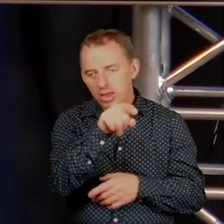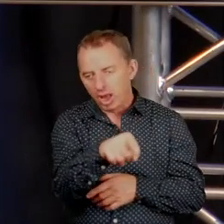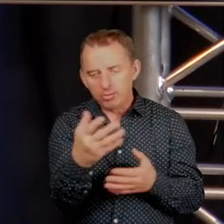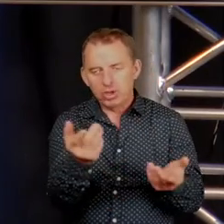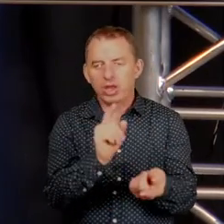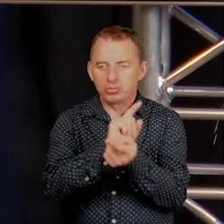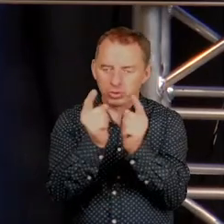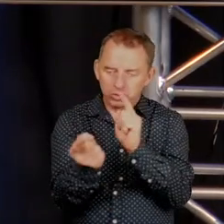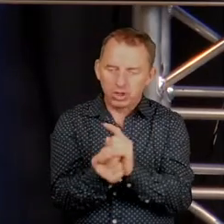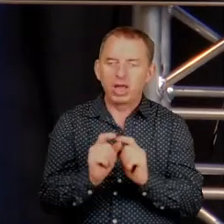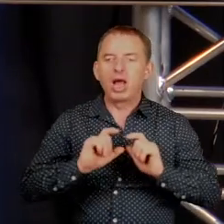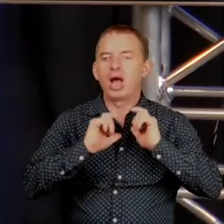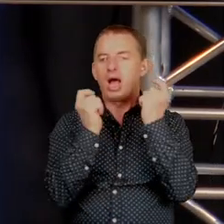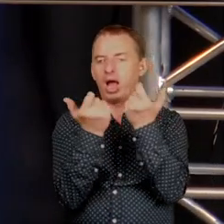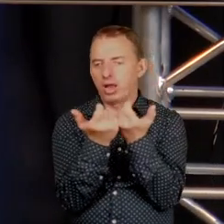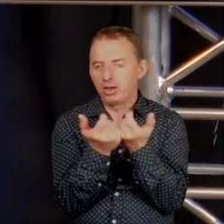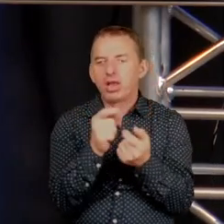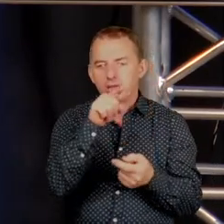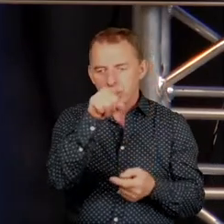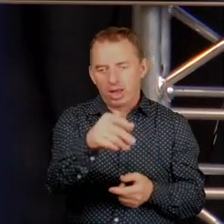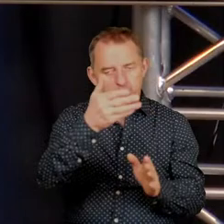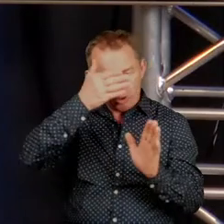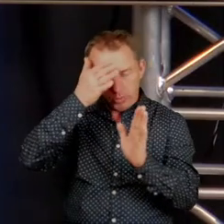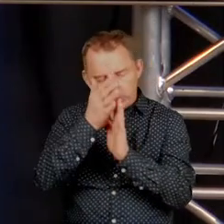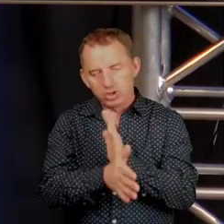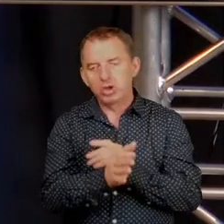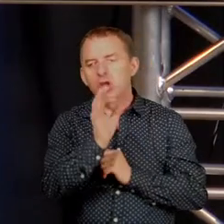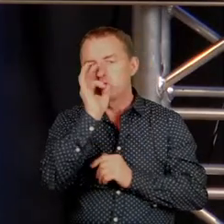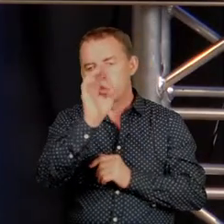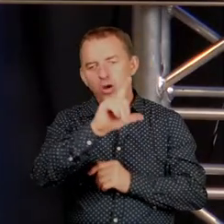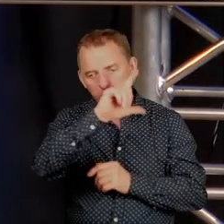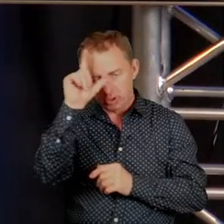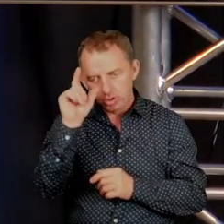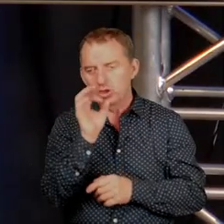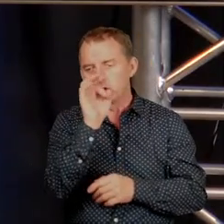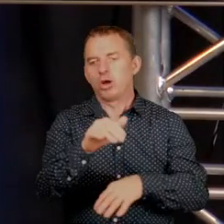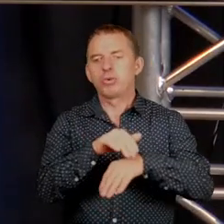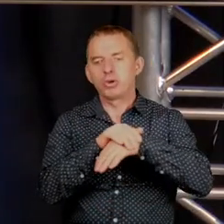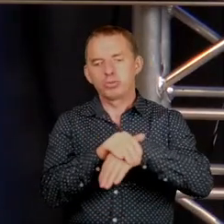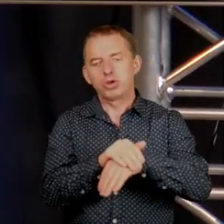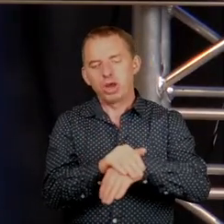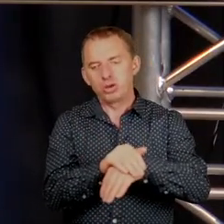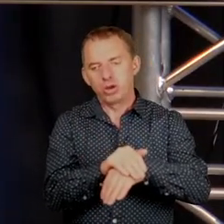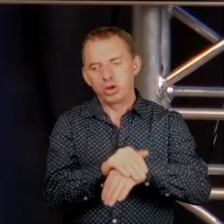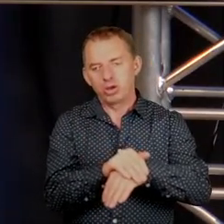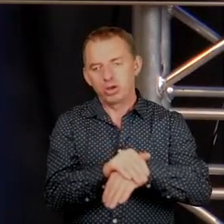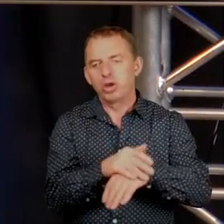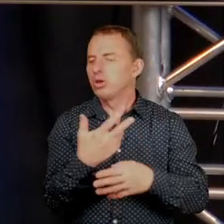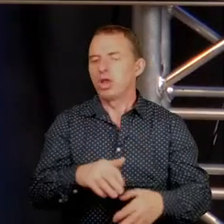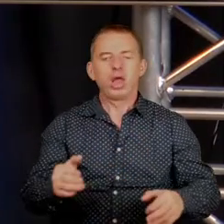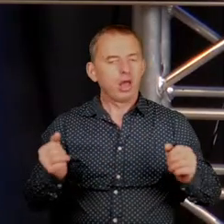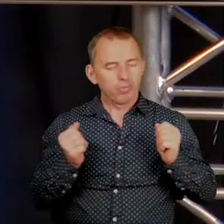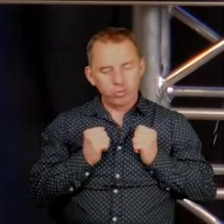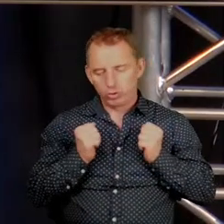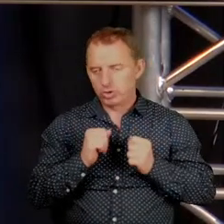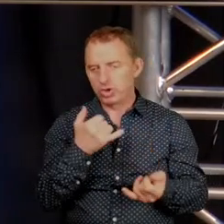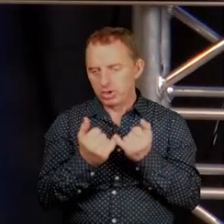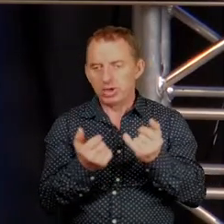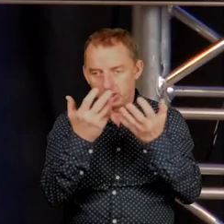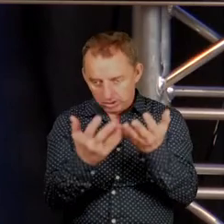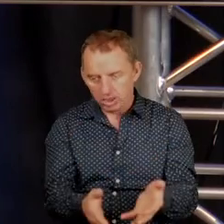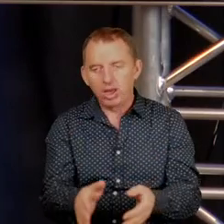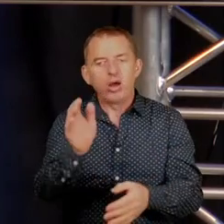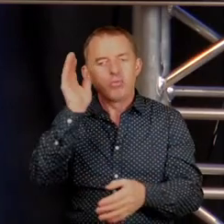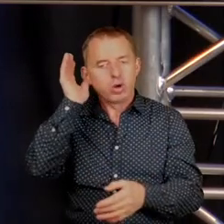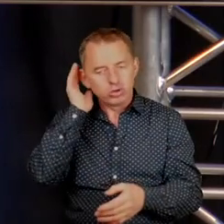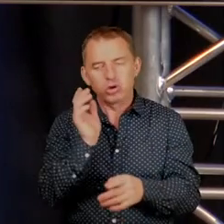spotkacie Adwentystów, tam spotkacie po prostu dobrych ludzi i dobrych przyjaciół. A więc nie bójcie się, jeżeli chcecie posłuchać